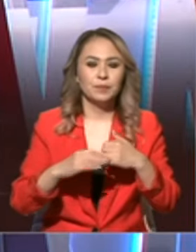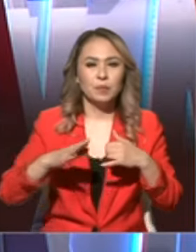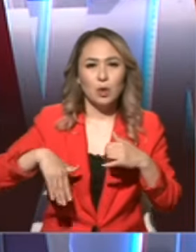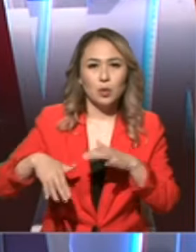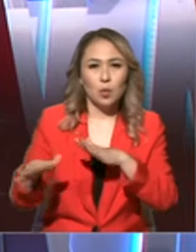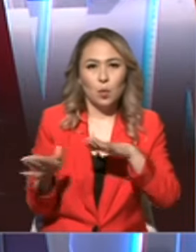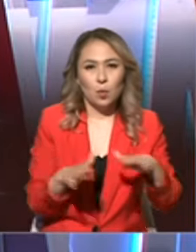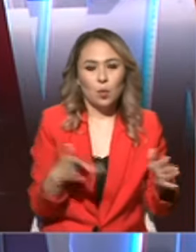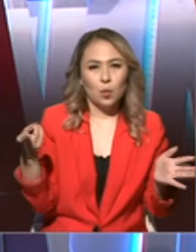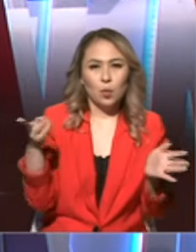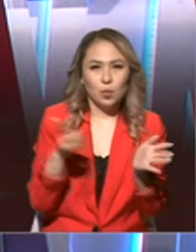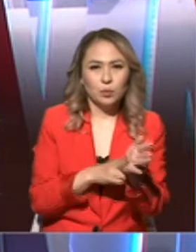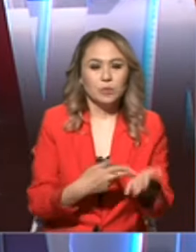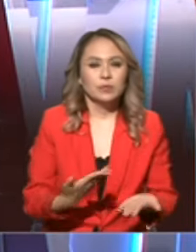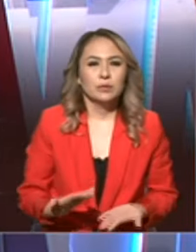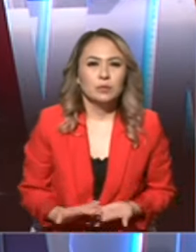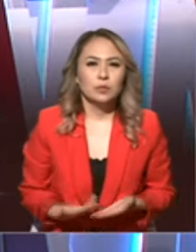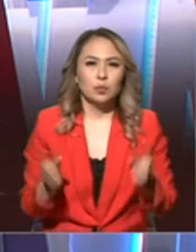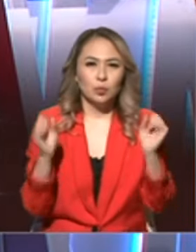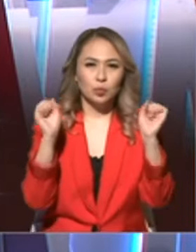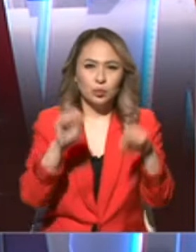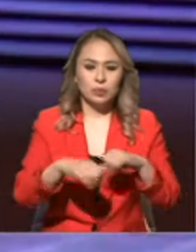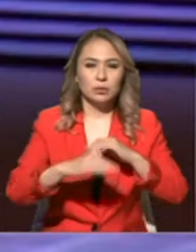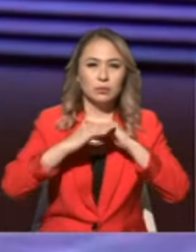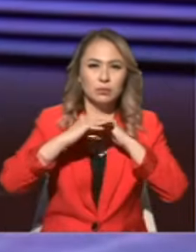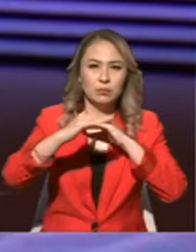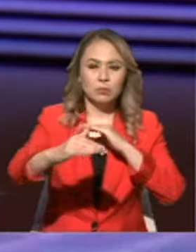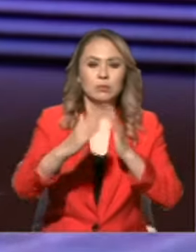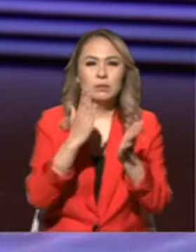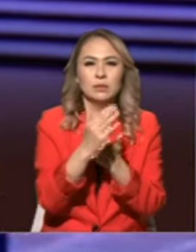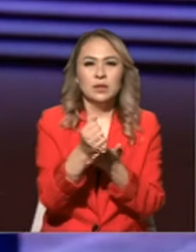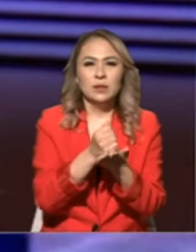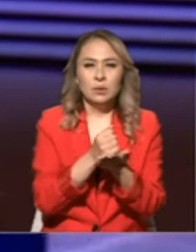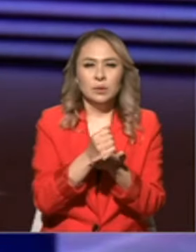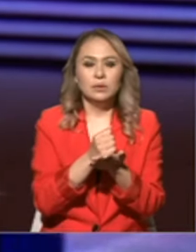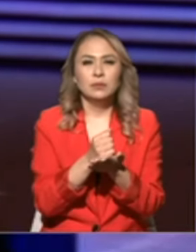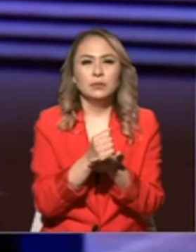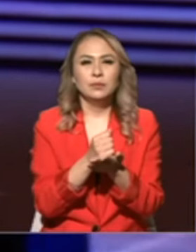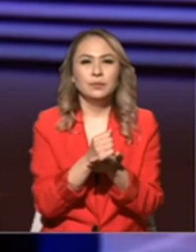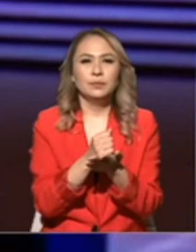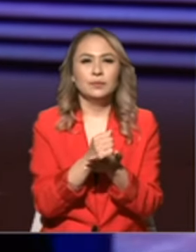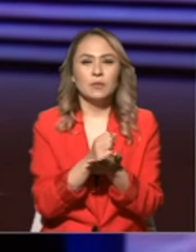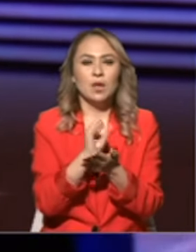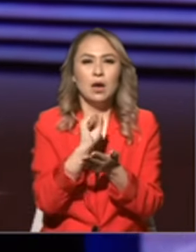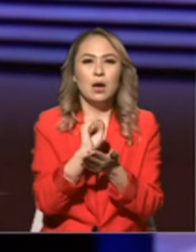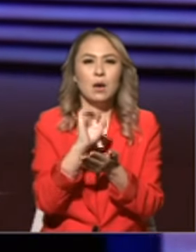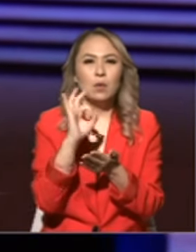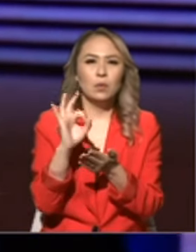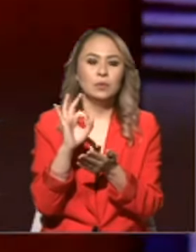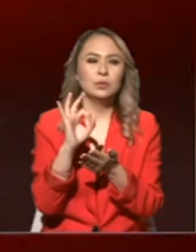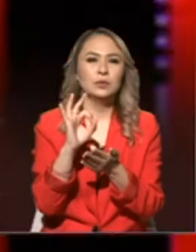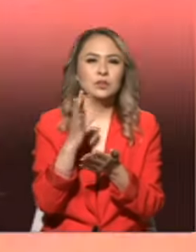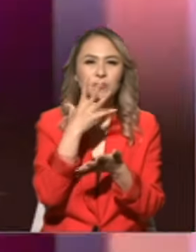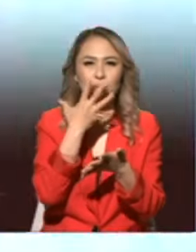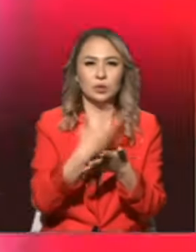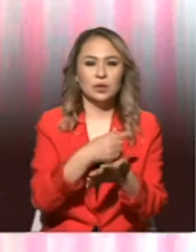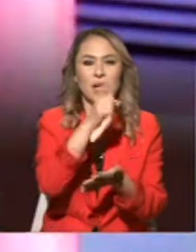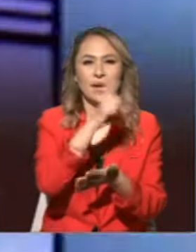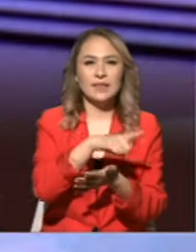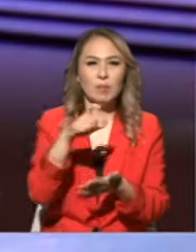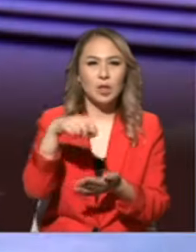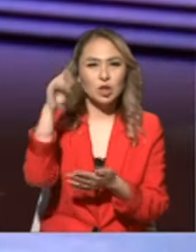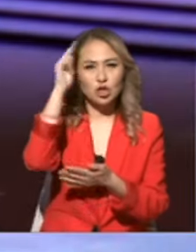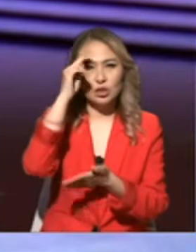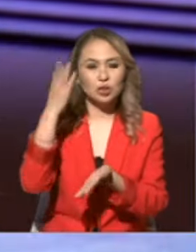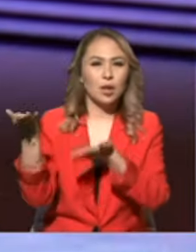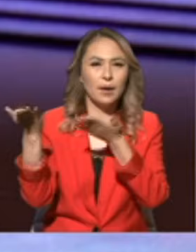кейін көшіп келуге қарасын деп. Одан кейін отандастар қоры бар бізде. Сол акционерлік қоғам өзінің азаматтарын шақырып осы